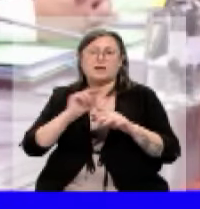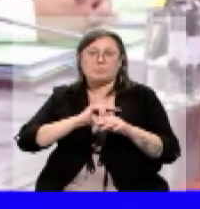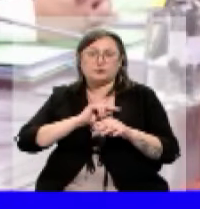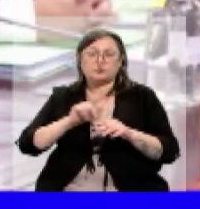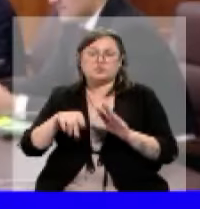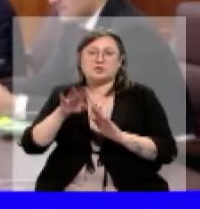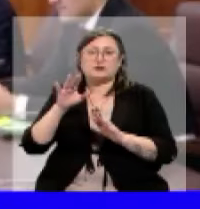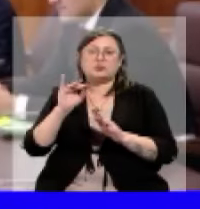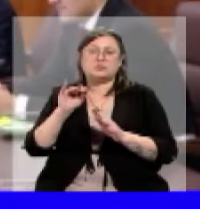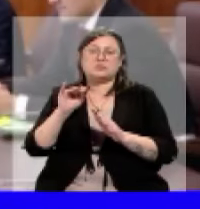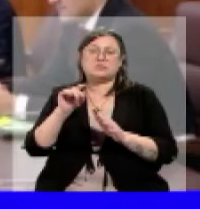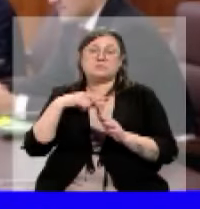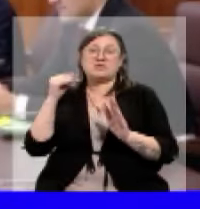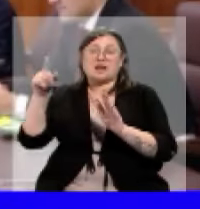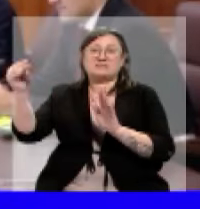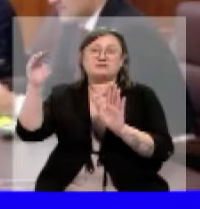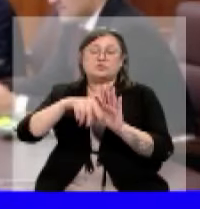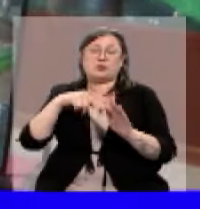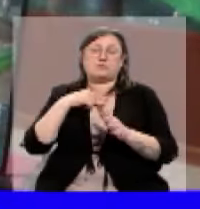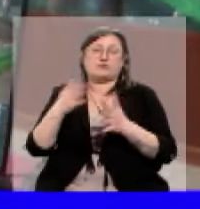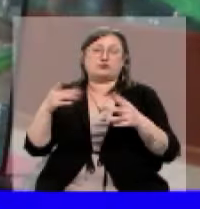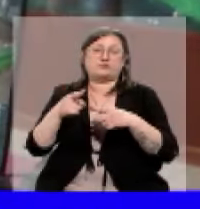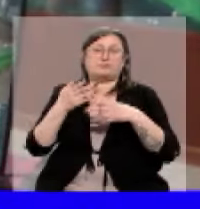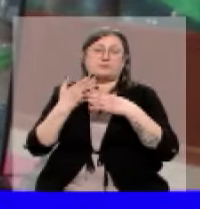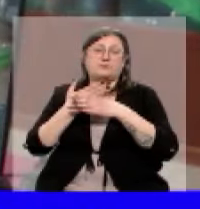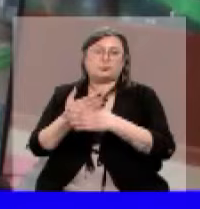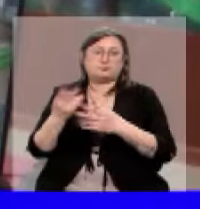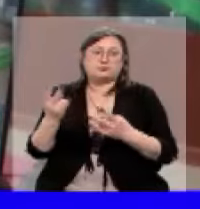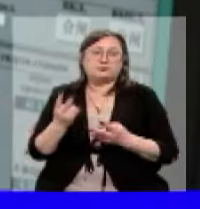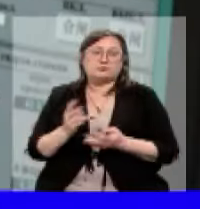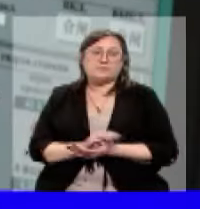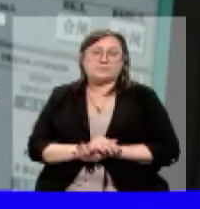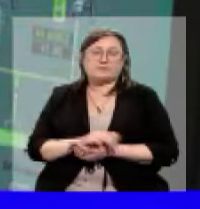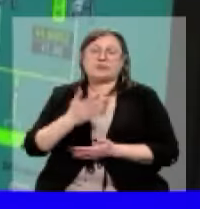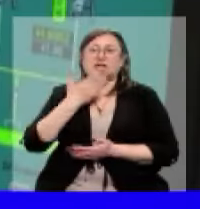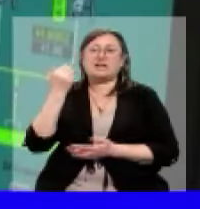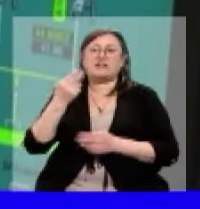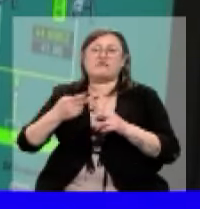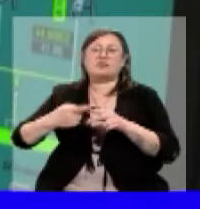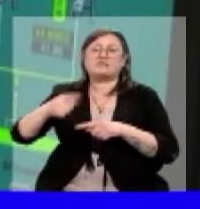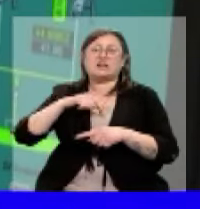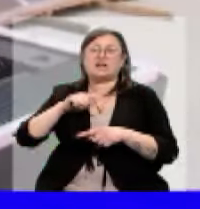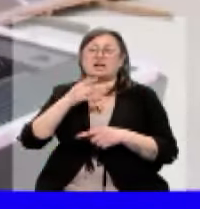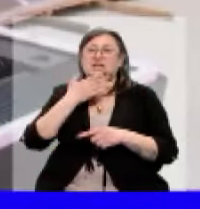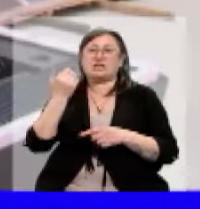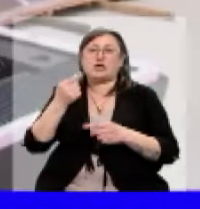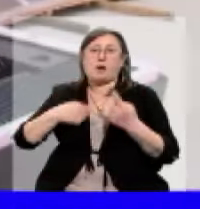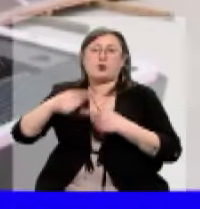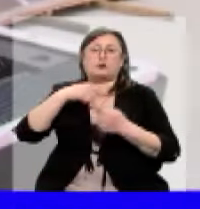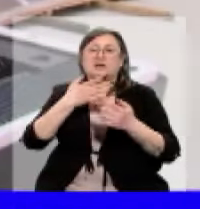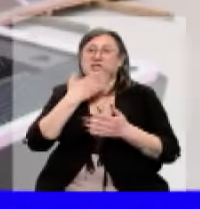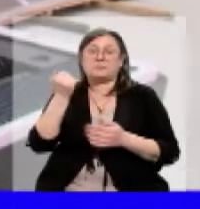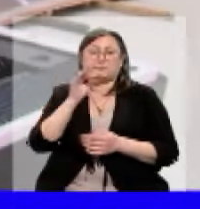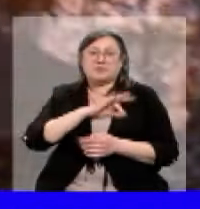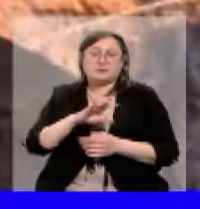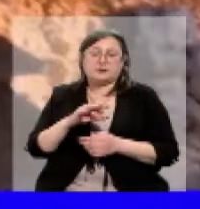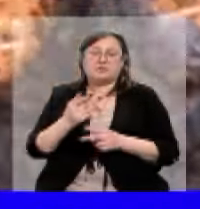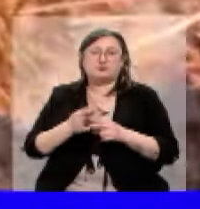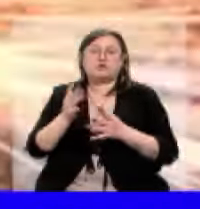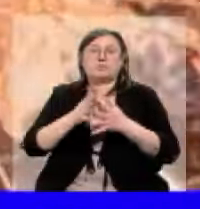болмаған соң пайда да жоқ. Сондықтан үкімет басшысы экономикалық аймақтардың тартымдылығын арттыруға жетті. Әсіресе өңделген өнім